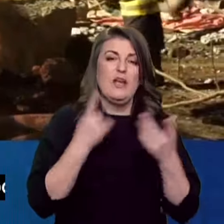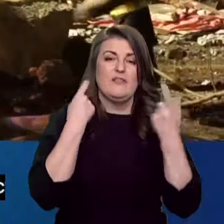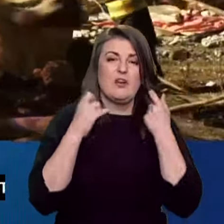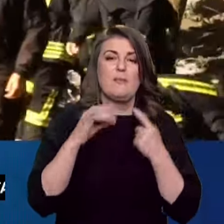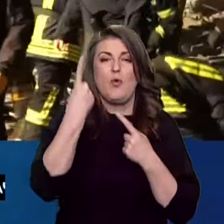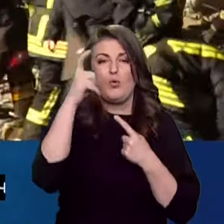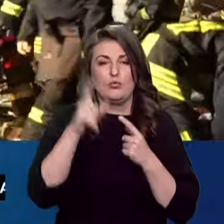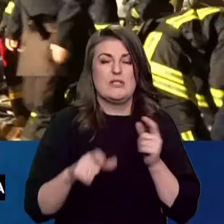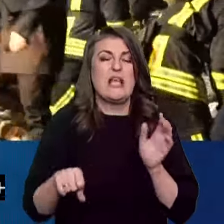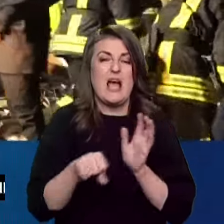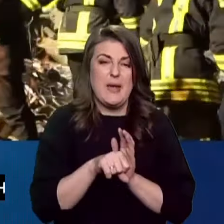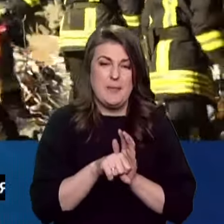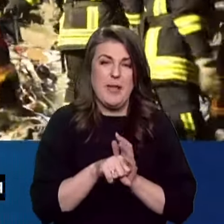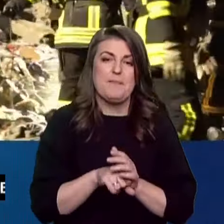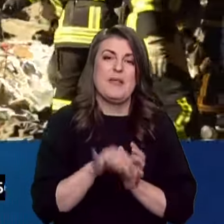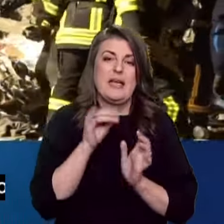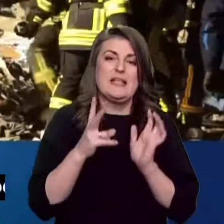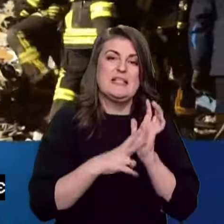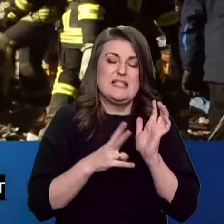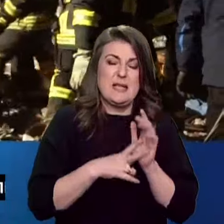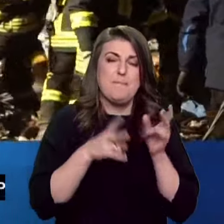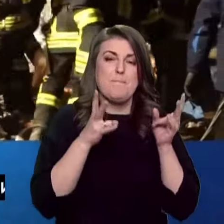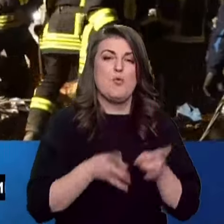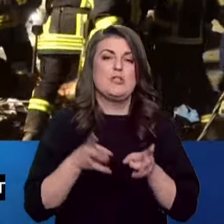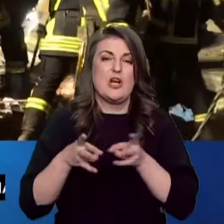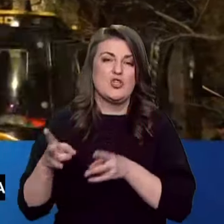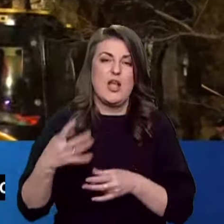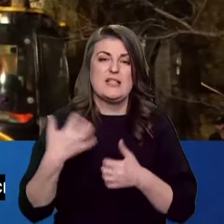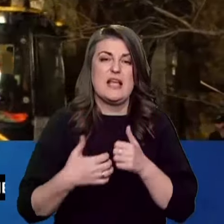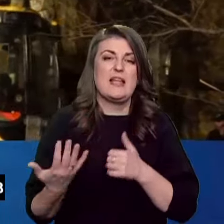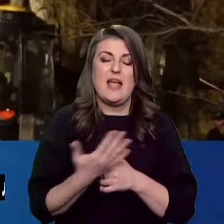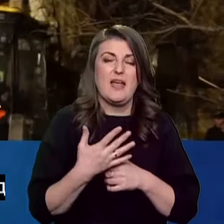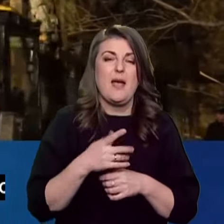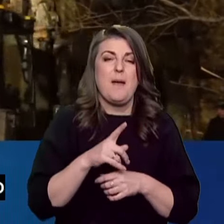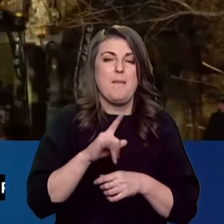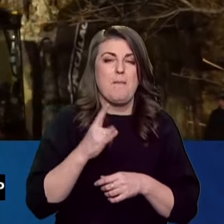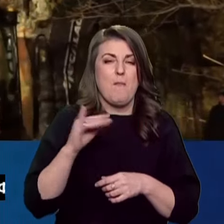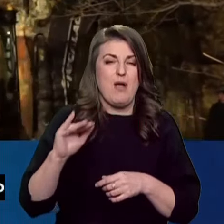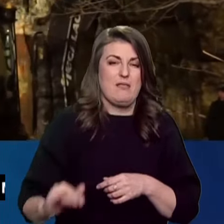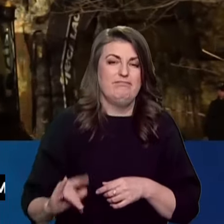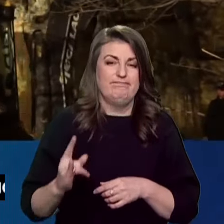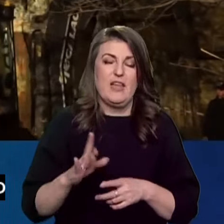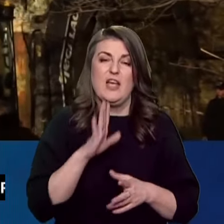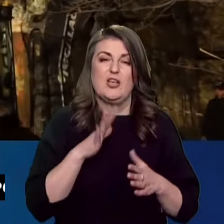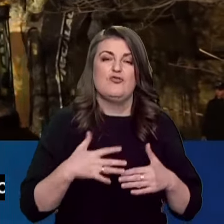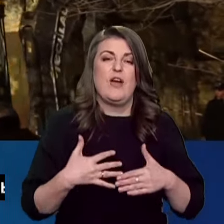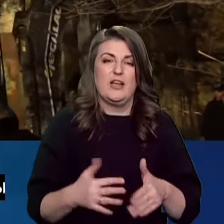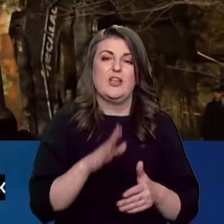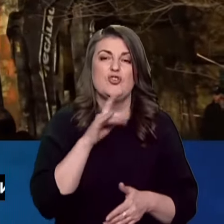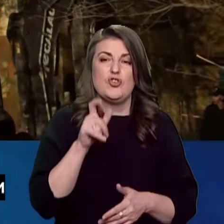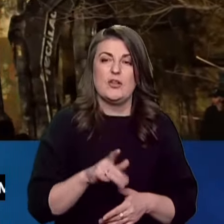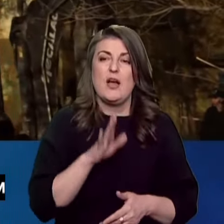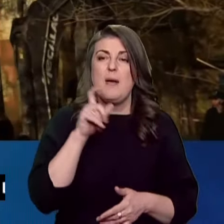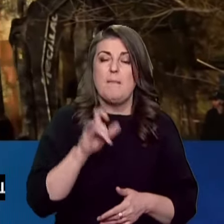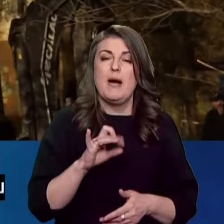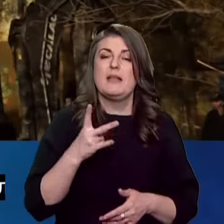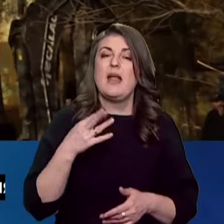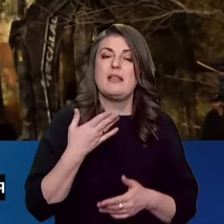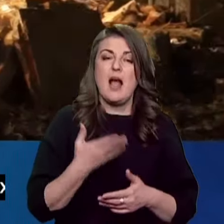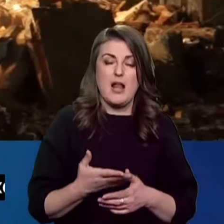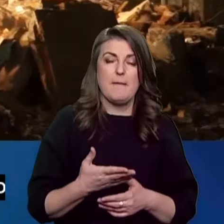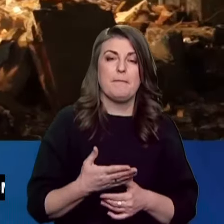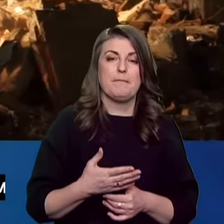інформація про одну загиблу людину і 7 постраждалих, серед яких малолітня дитина і вагітна жінка. Пані Наталя, усі маневри...